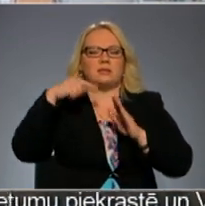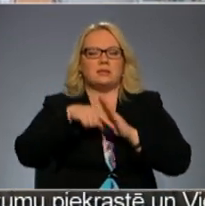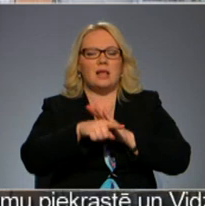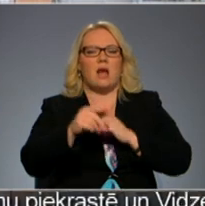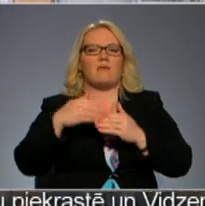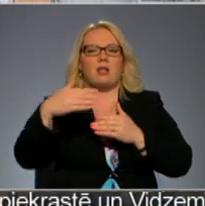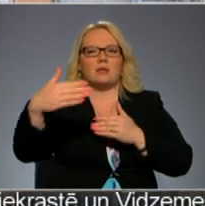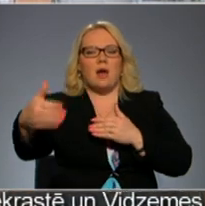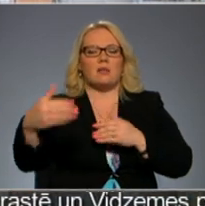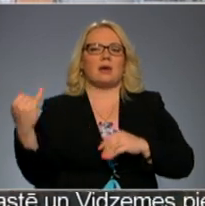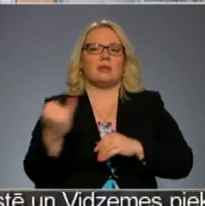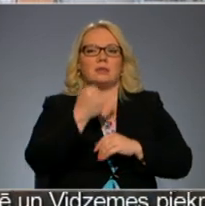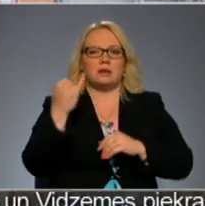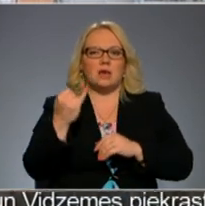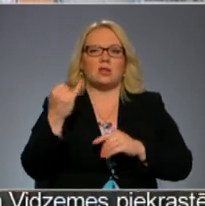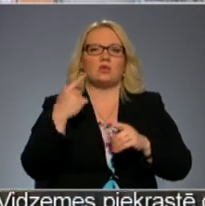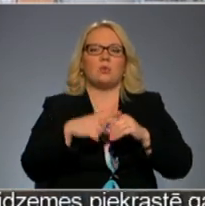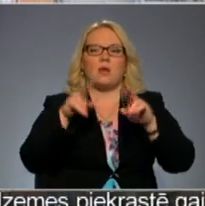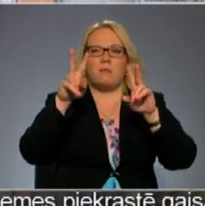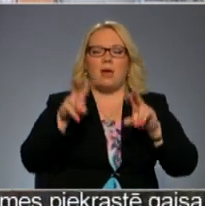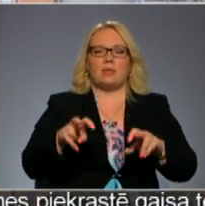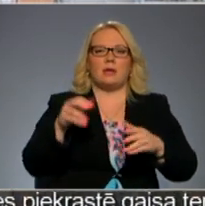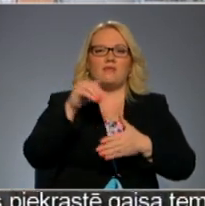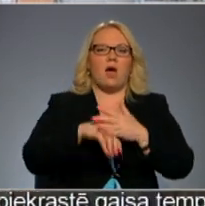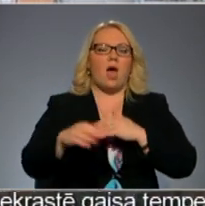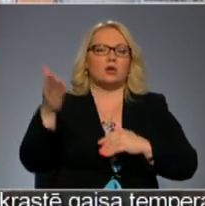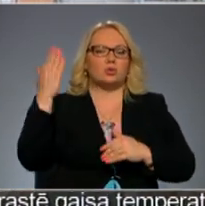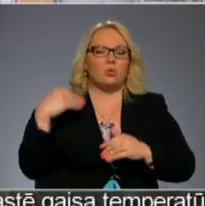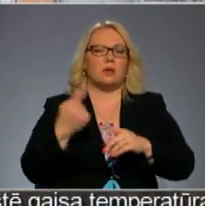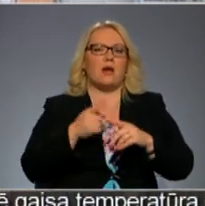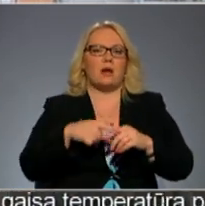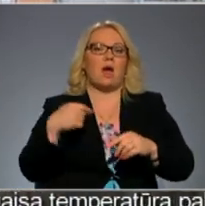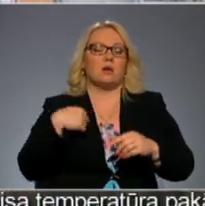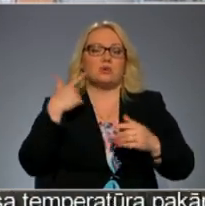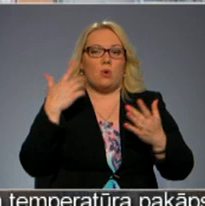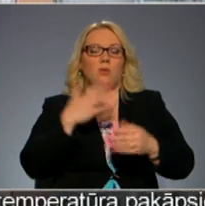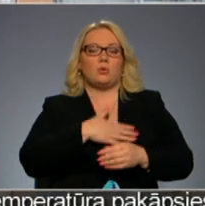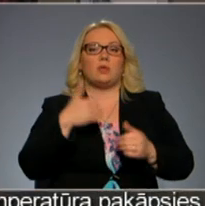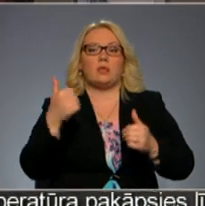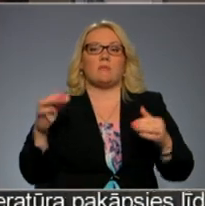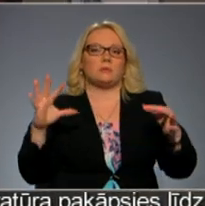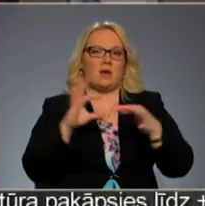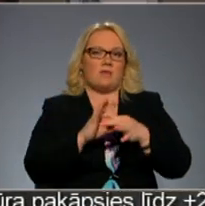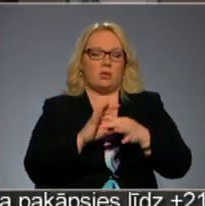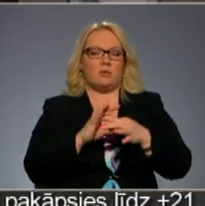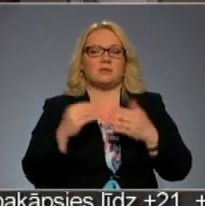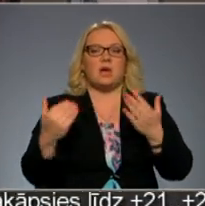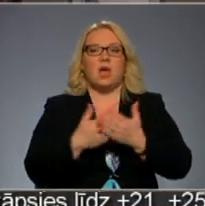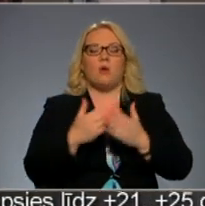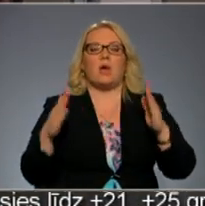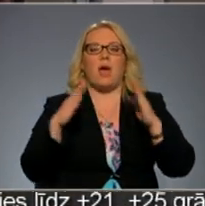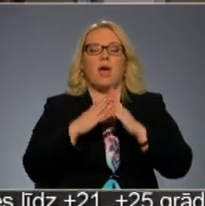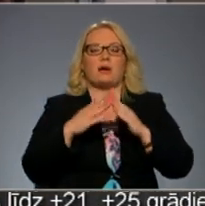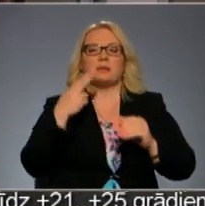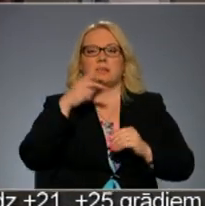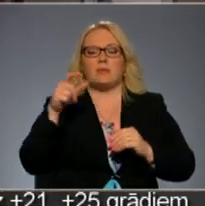tālāk interesēties un pētīt vēsturi. Tā kā es domāju, tas ir ļoti labs savienojums. Jaunie ēkas saimnieki